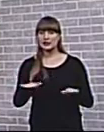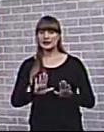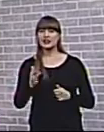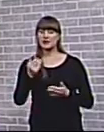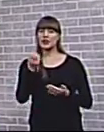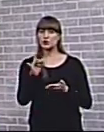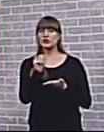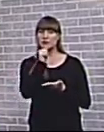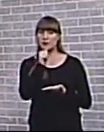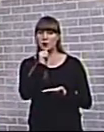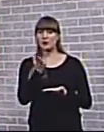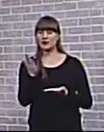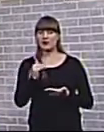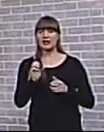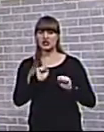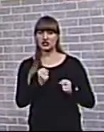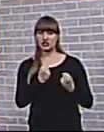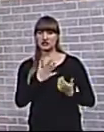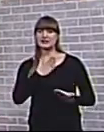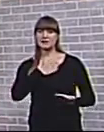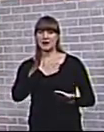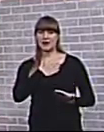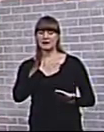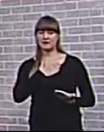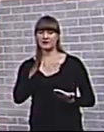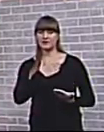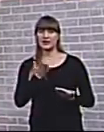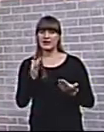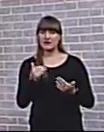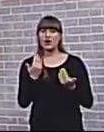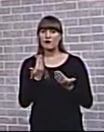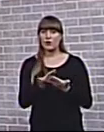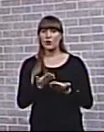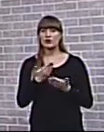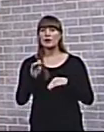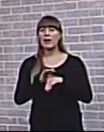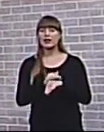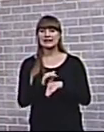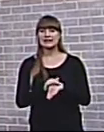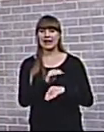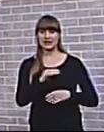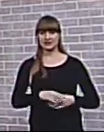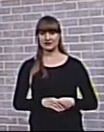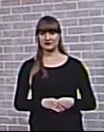Давай. Давай, держись за меня. Давай. Во, молодец!